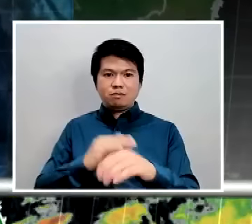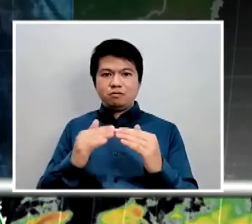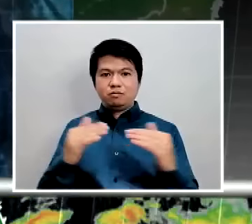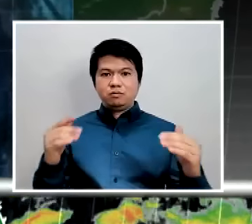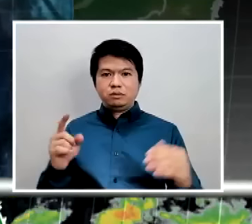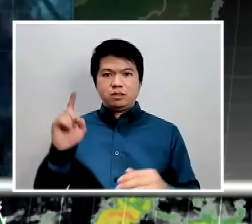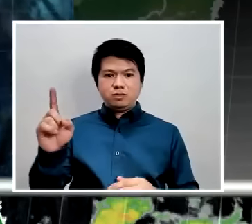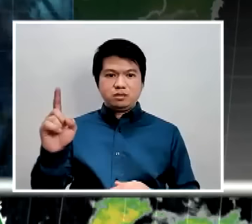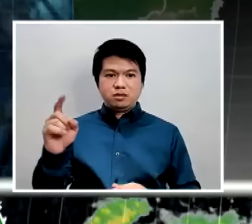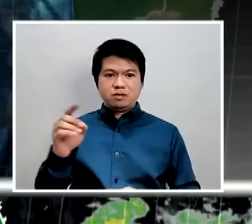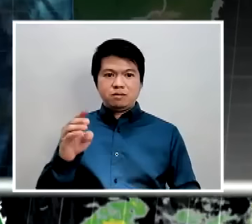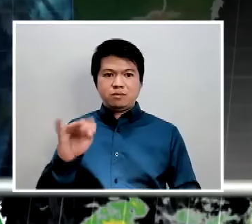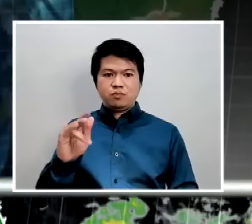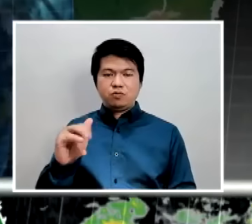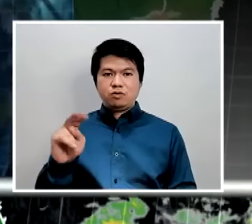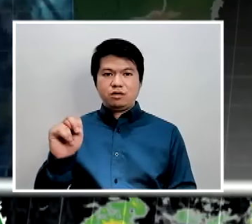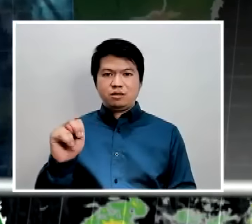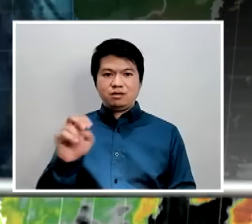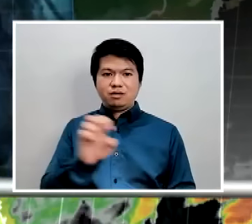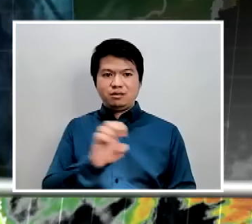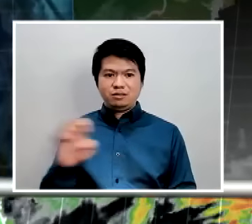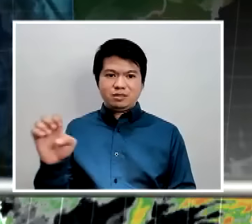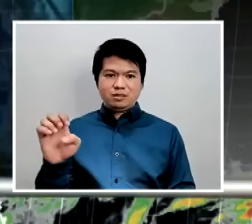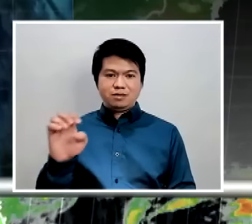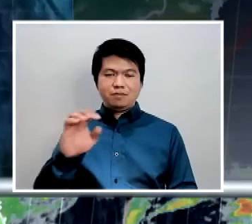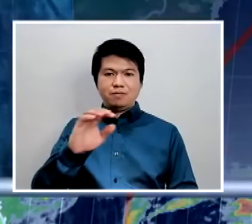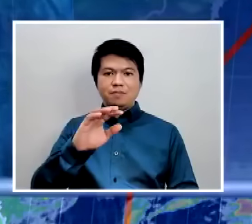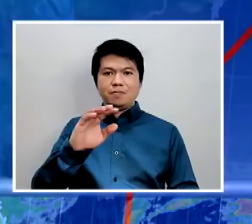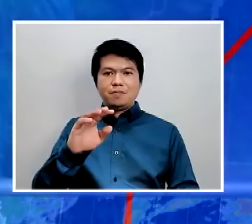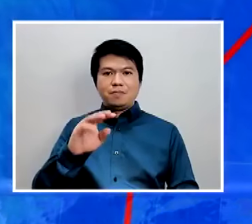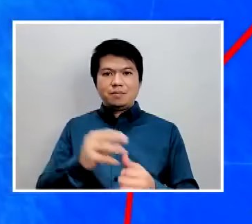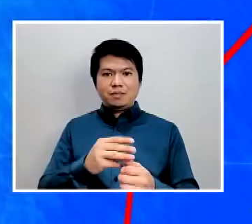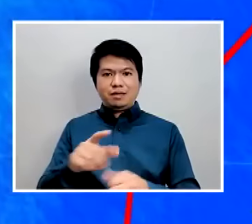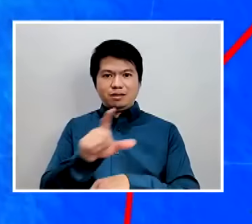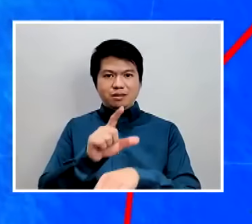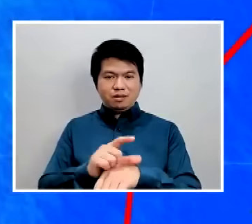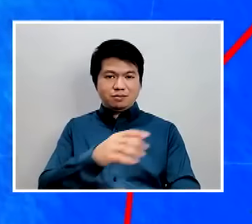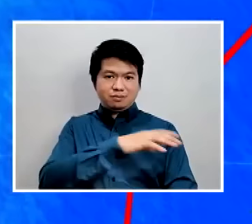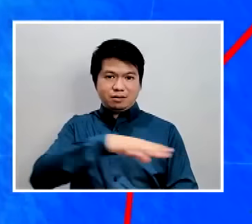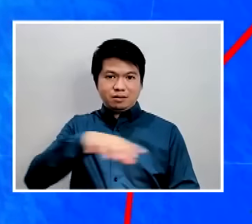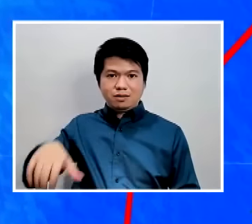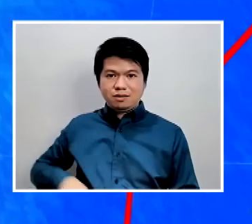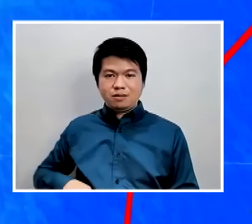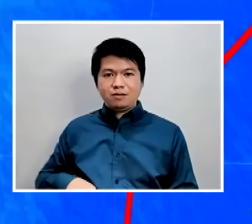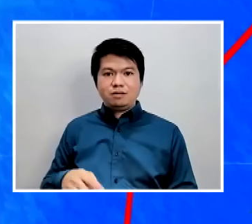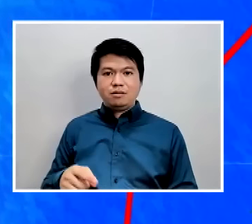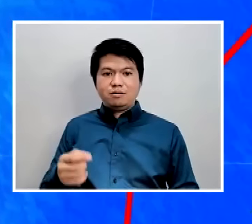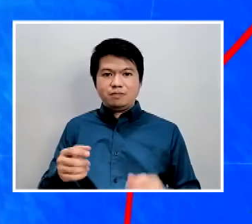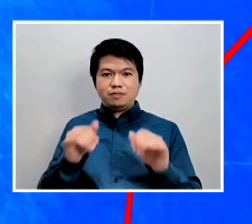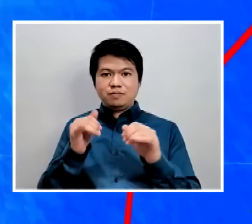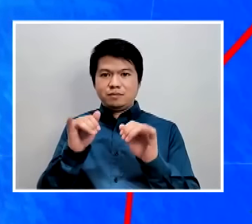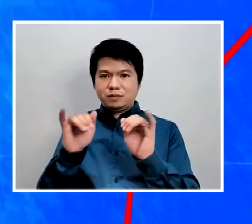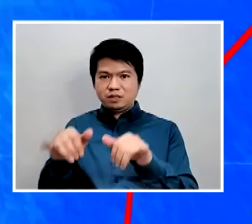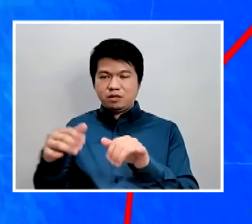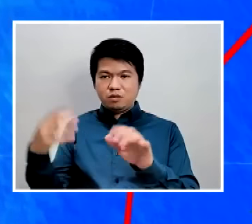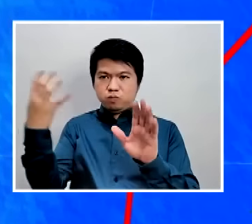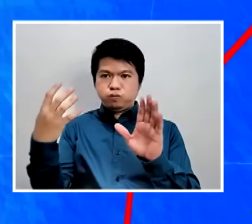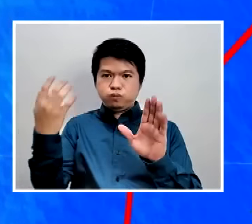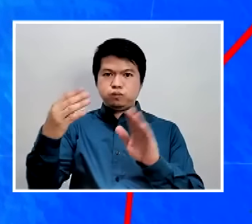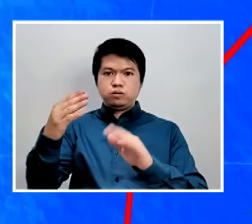Babuyan Islands at sa Eastern Mainland, Cagayan. Mananatili po ang bagyo sa gitna ng dagat pero halos paikot ang